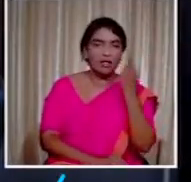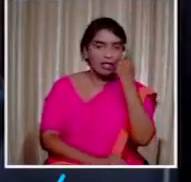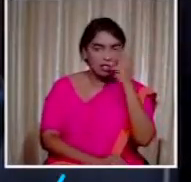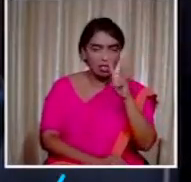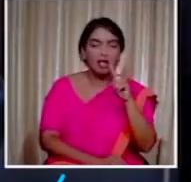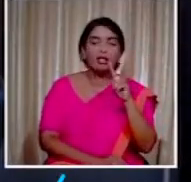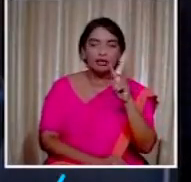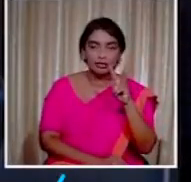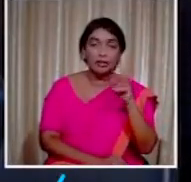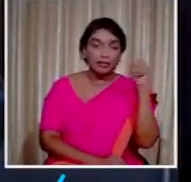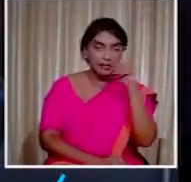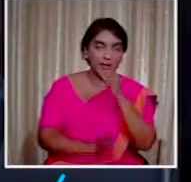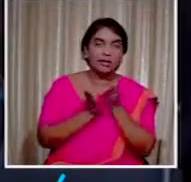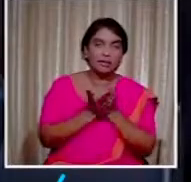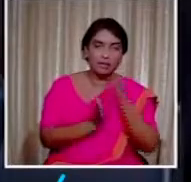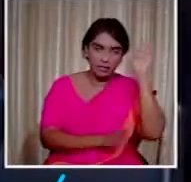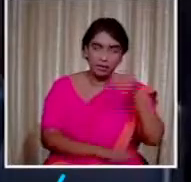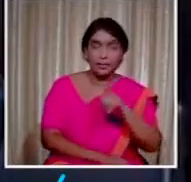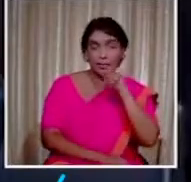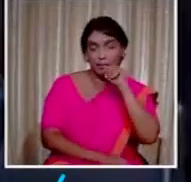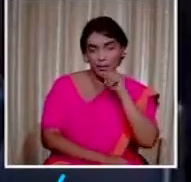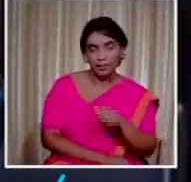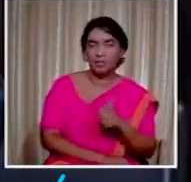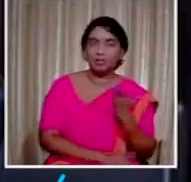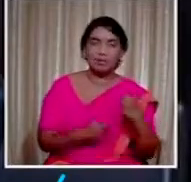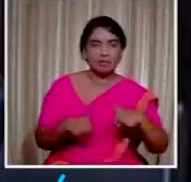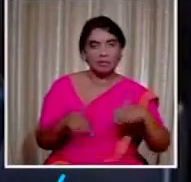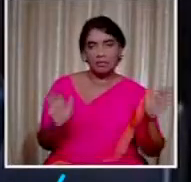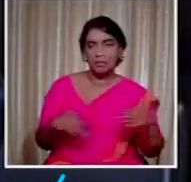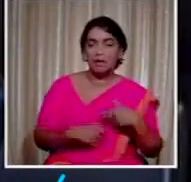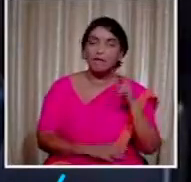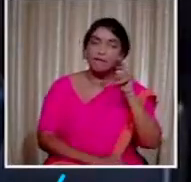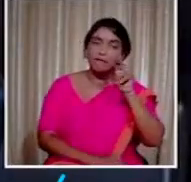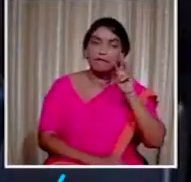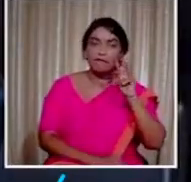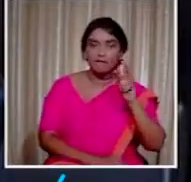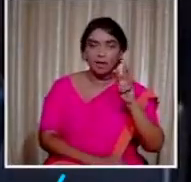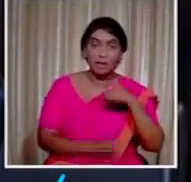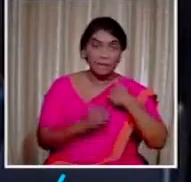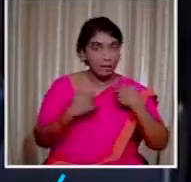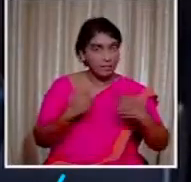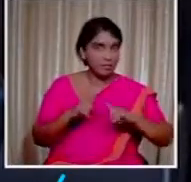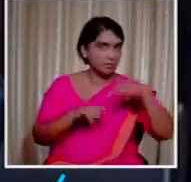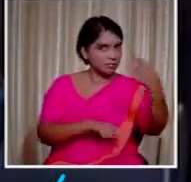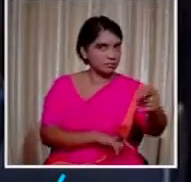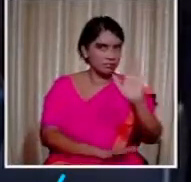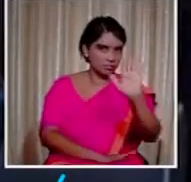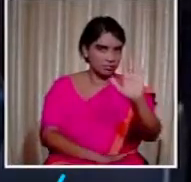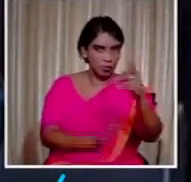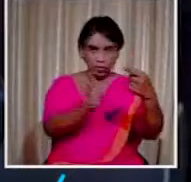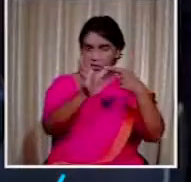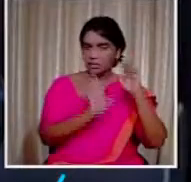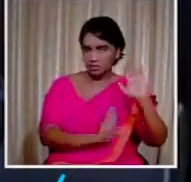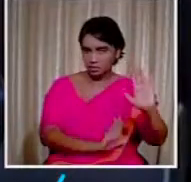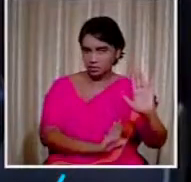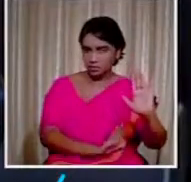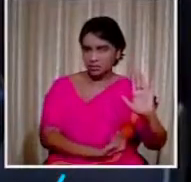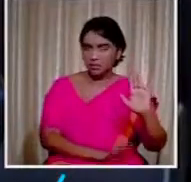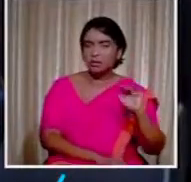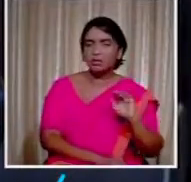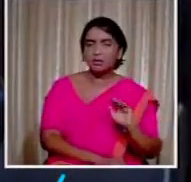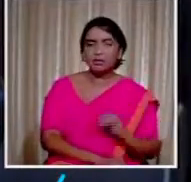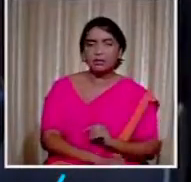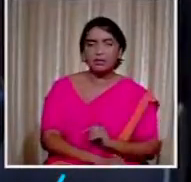තමයි පළවෙනි එක ගැනවත් අපිට හිතන්න තියෙන්නේ 23 වෙනිදා මගේ කතාවේ පස්සේ මගේ ප්‍රශ්නෙන් පස්සේ ඔබතුමා උත්තර දෙන්න මගේ